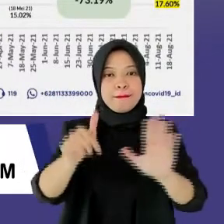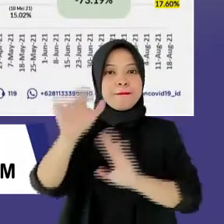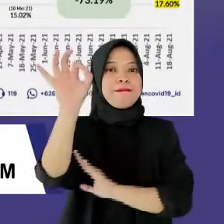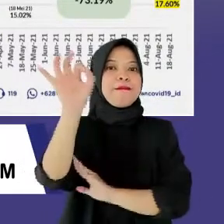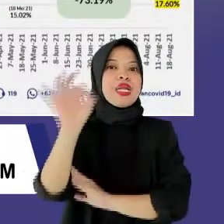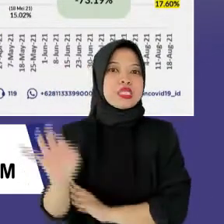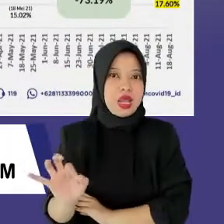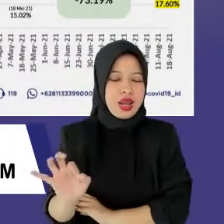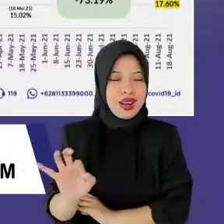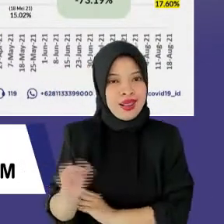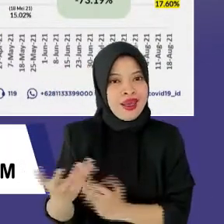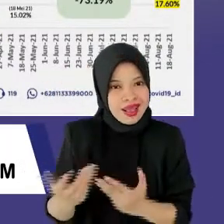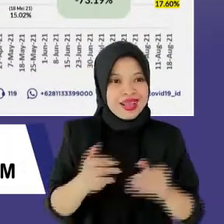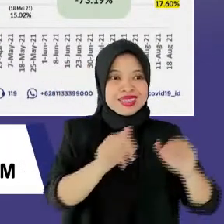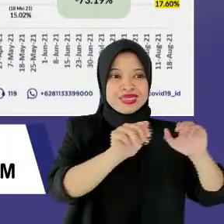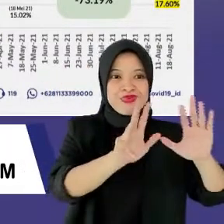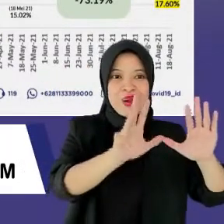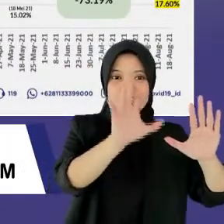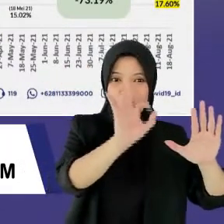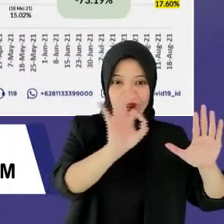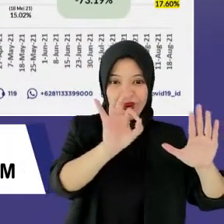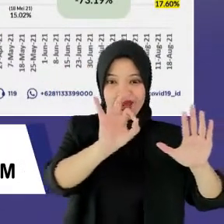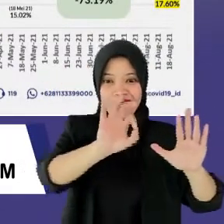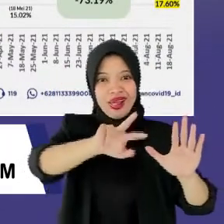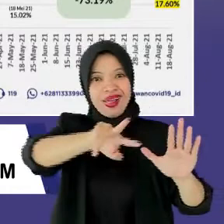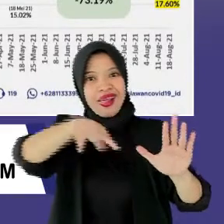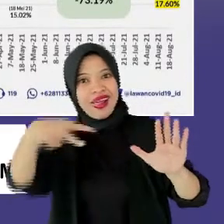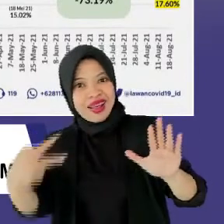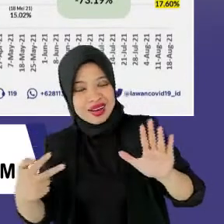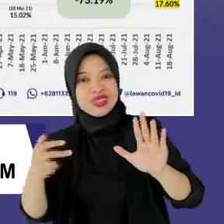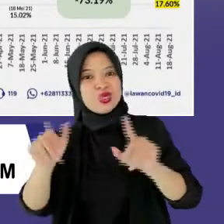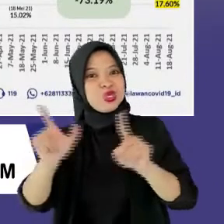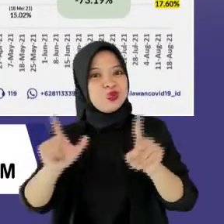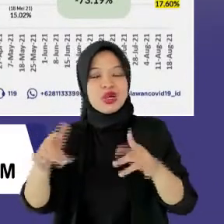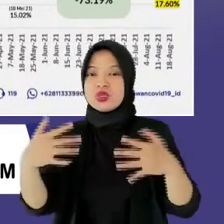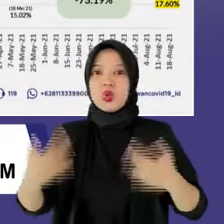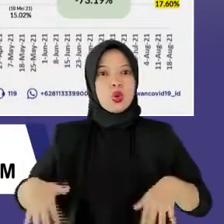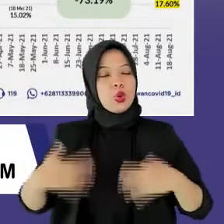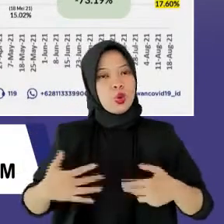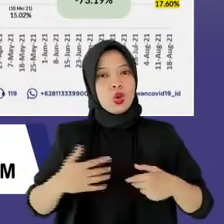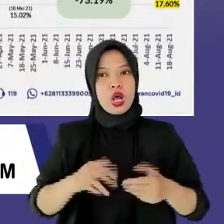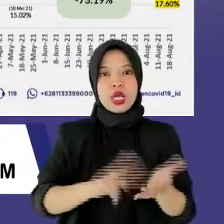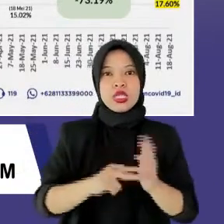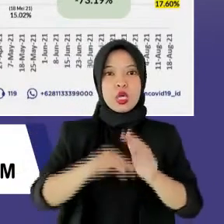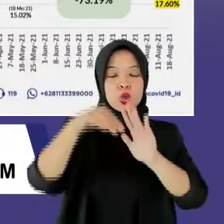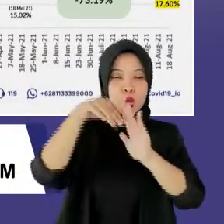17,6%. Jadi bayangkan dari 90 ke 17, ini ke penurunan absolutnya sekitar